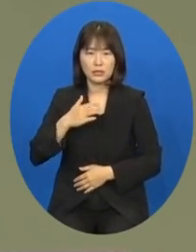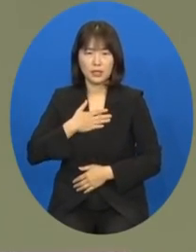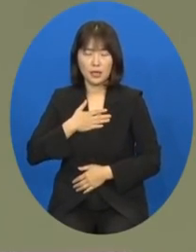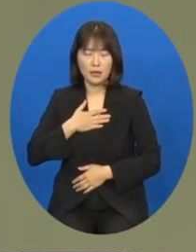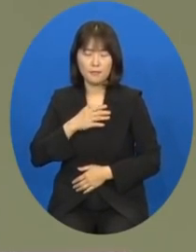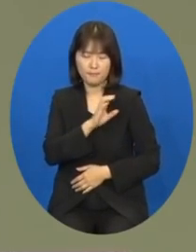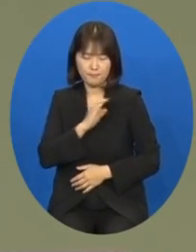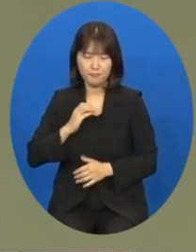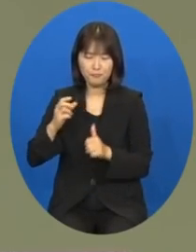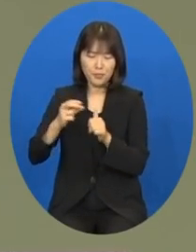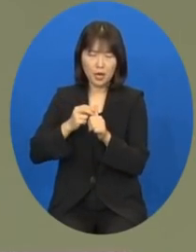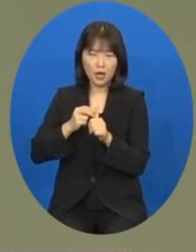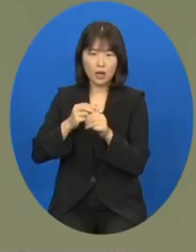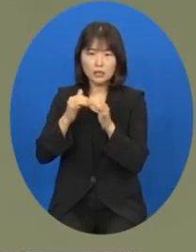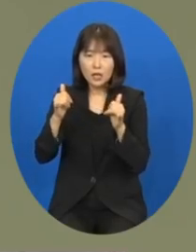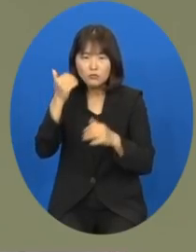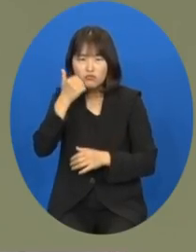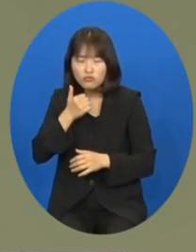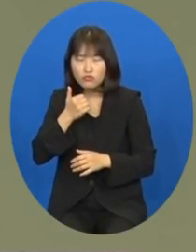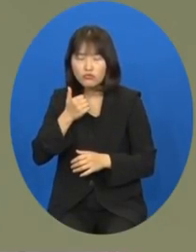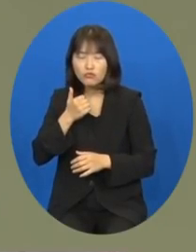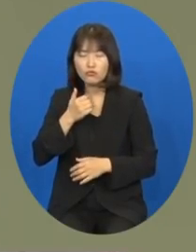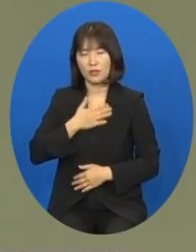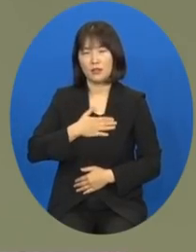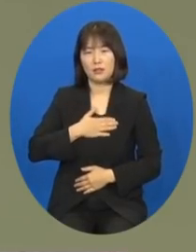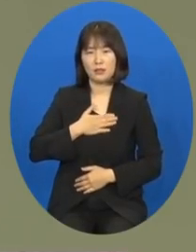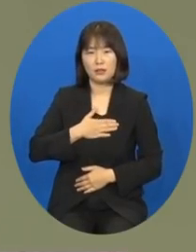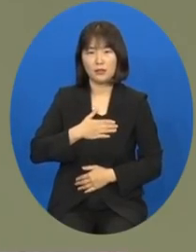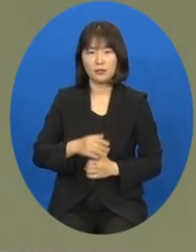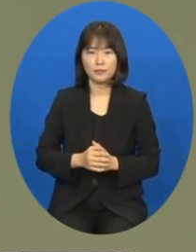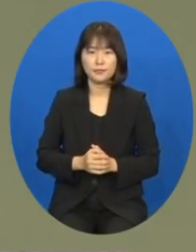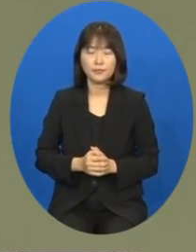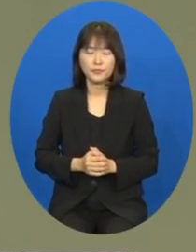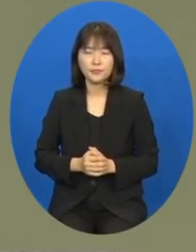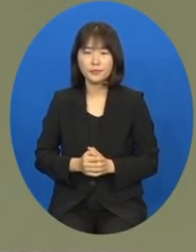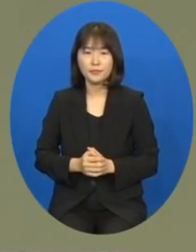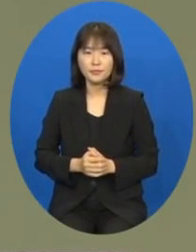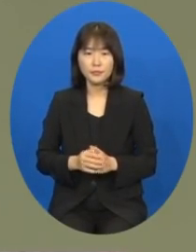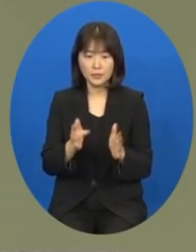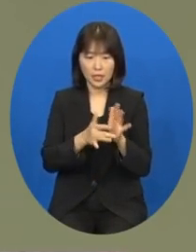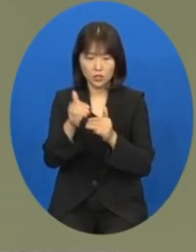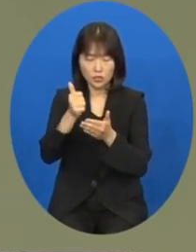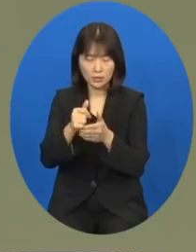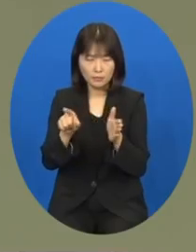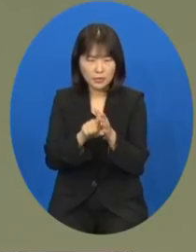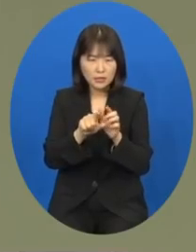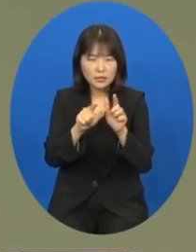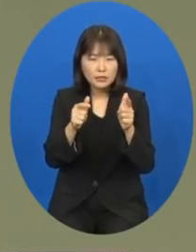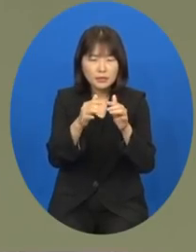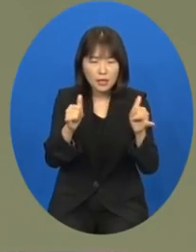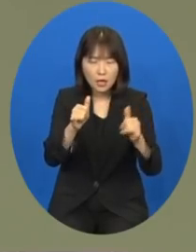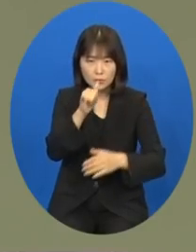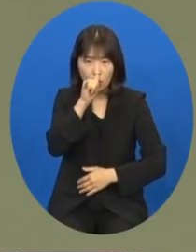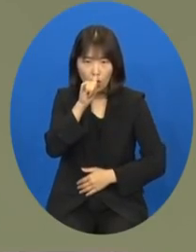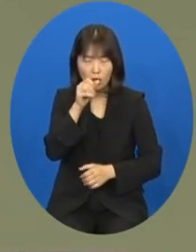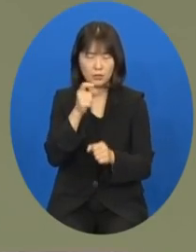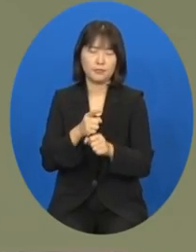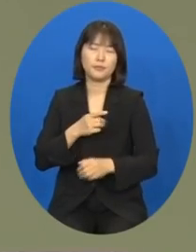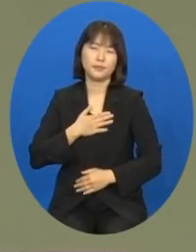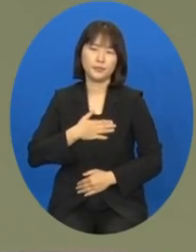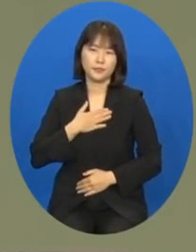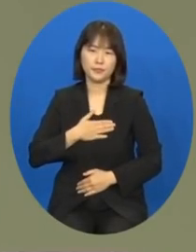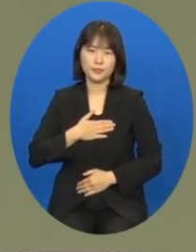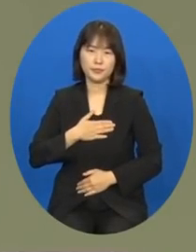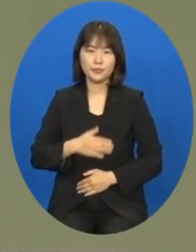알고 계셨던 것이다 예수님은 믿지 않는 사람이 있음을 이미 알고 계십니다